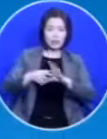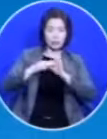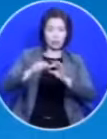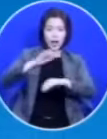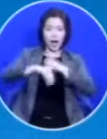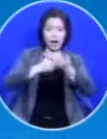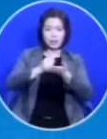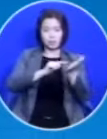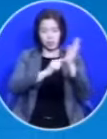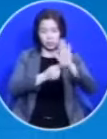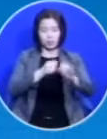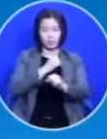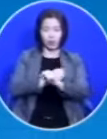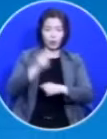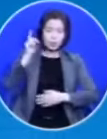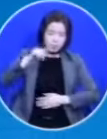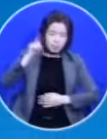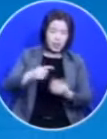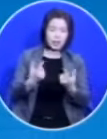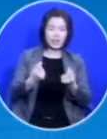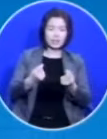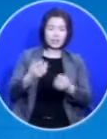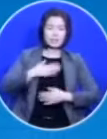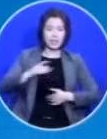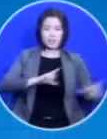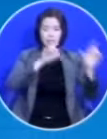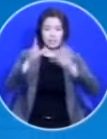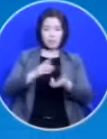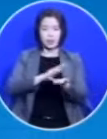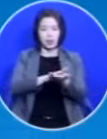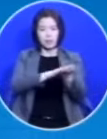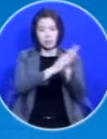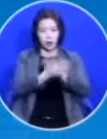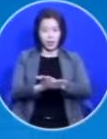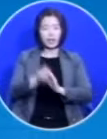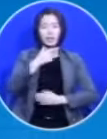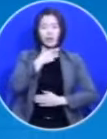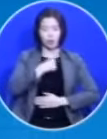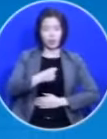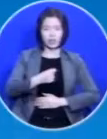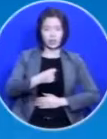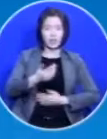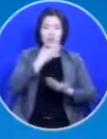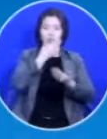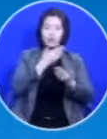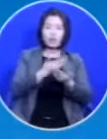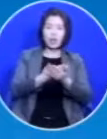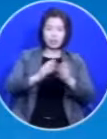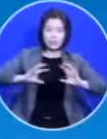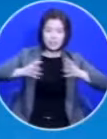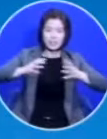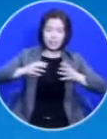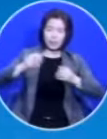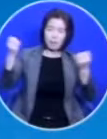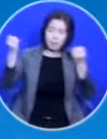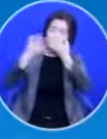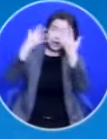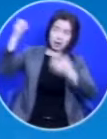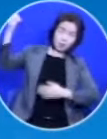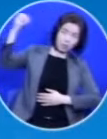드러나고 매일같이 나의 삶이 변하기를 원했다 중요한 건 세상의 스포트라이트가